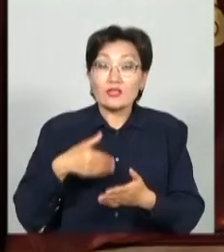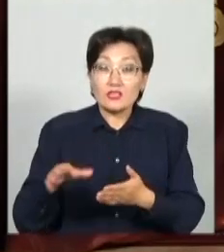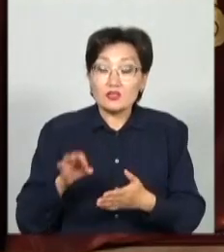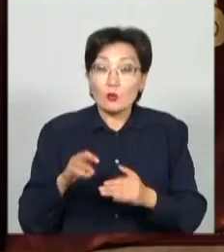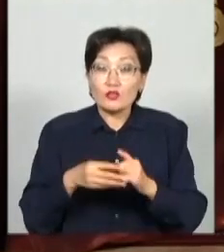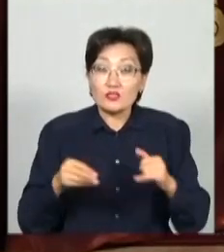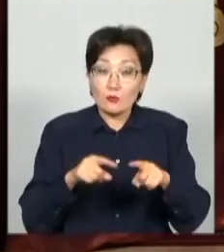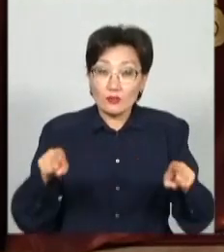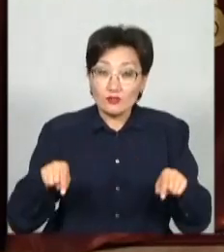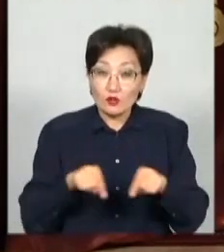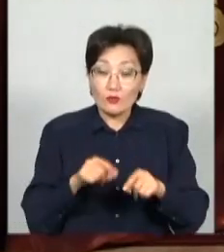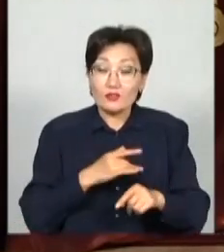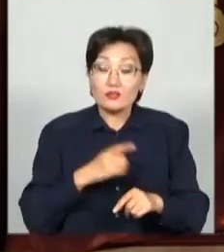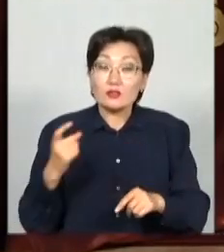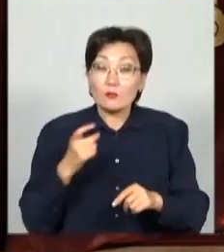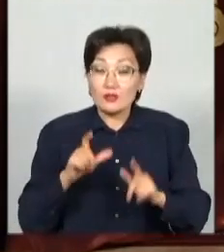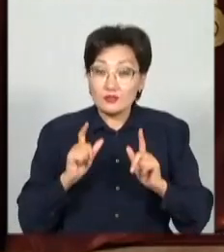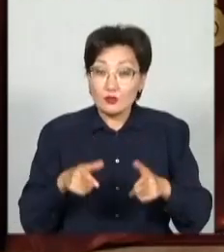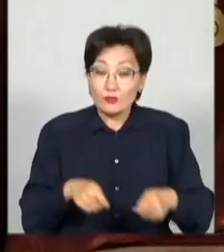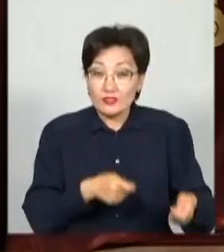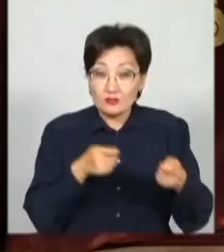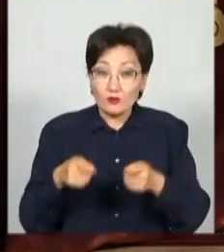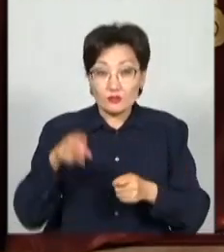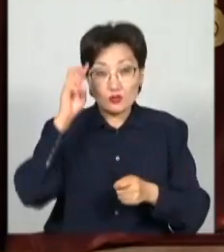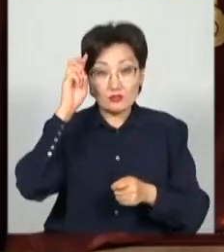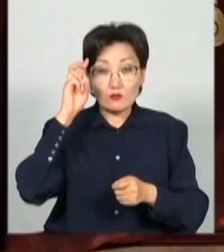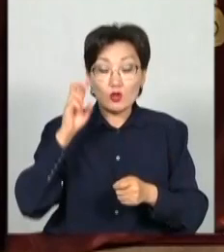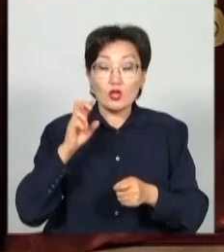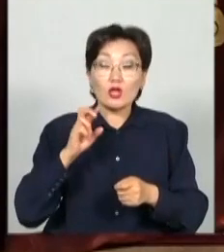участка, собственник согласится передать государству,